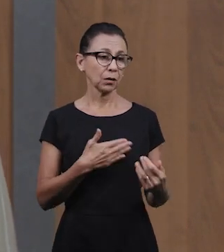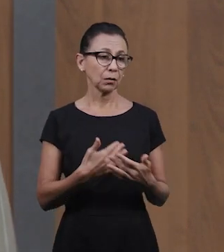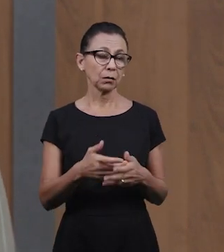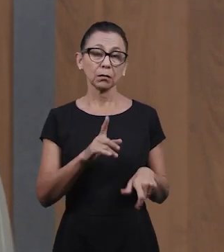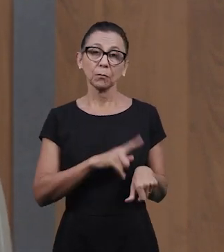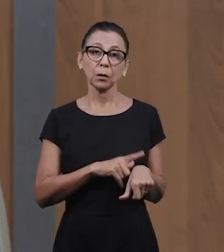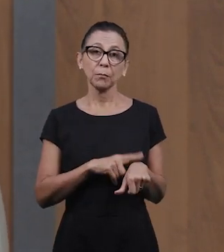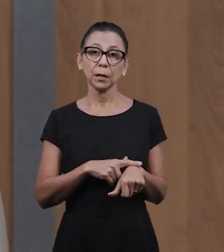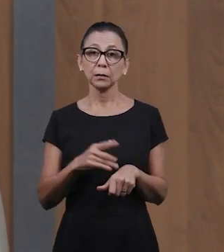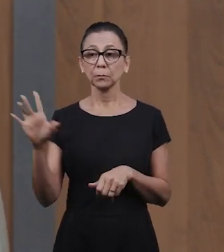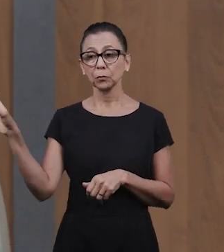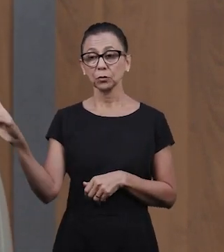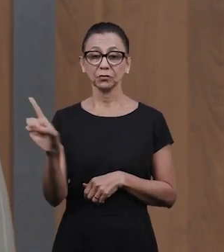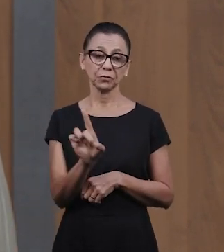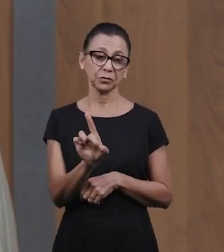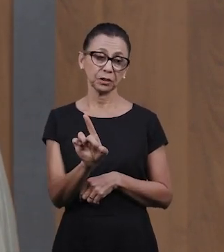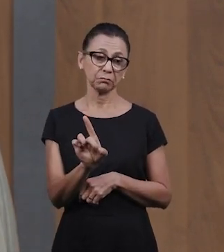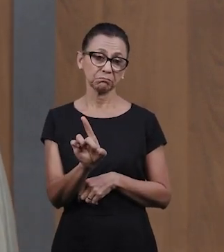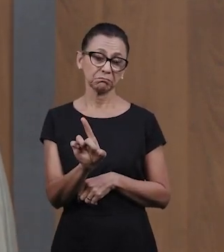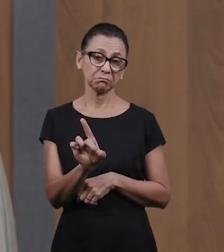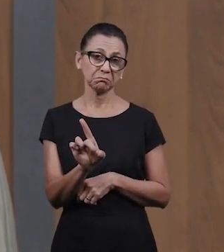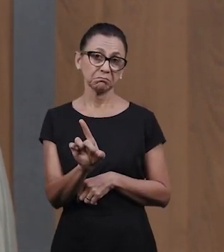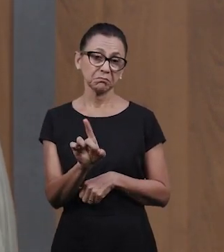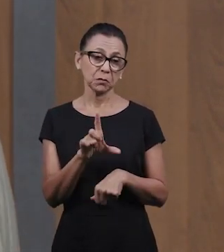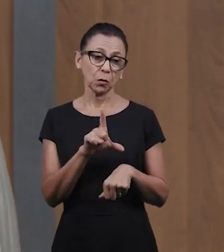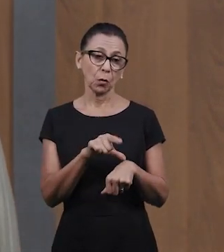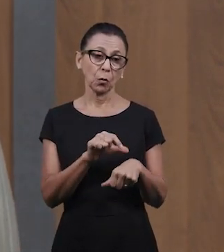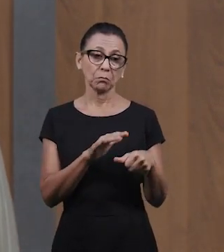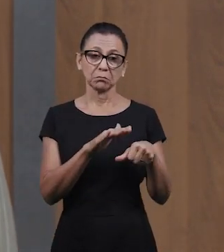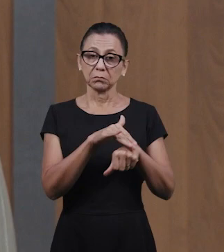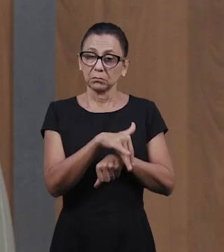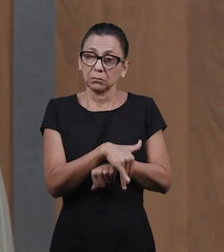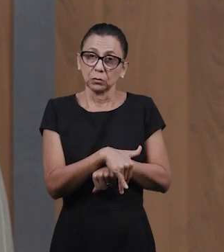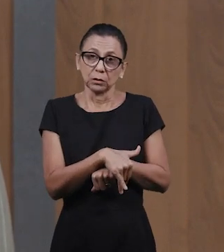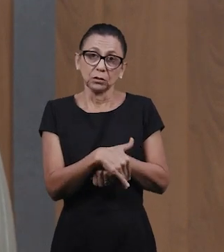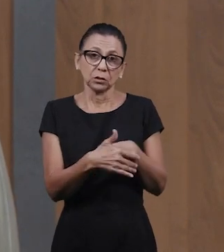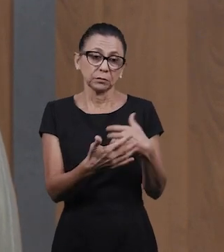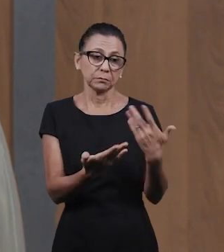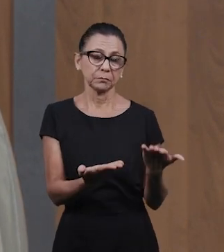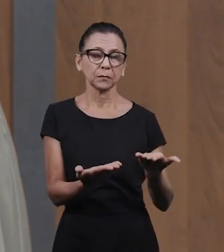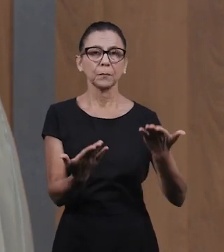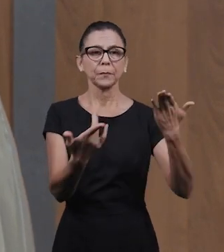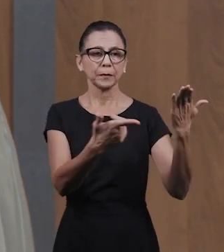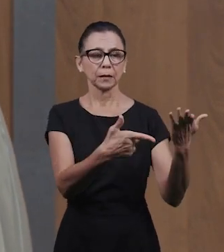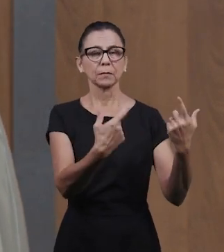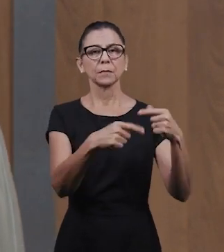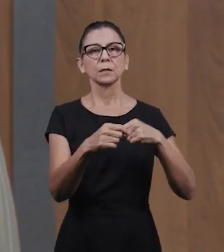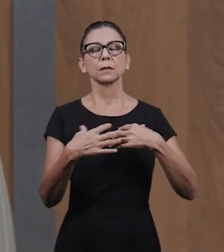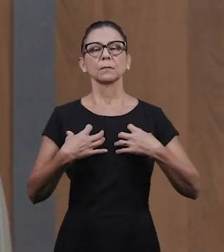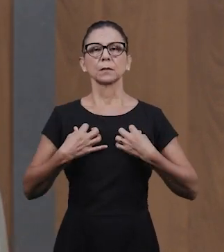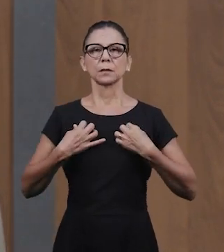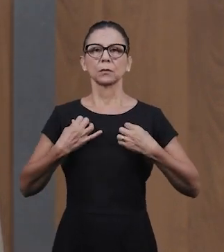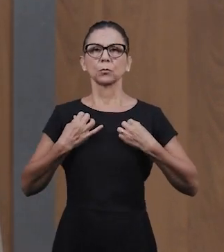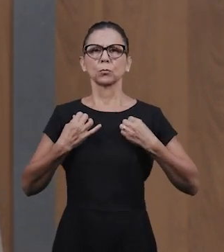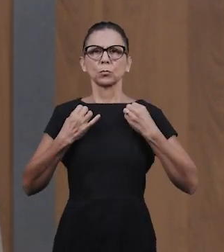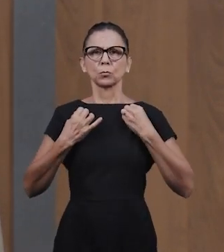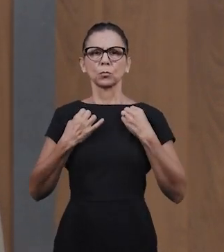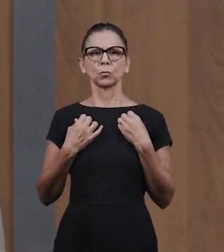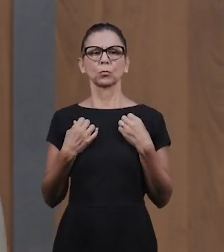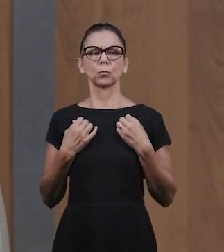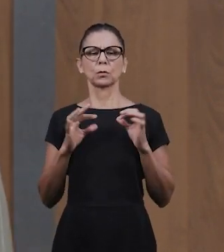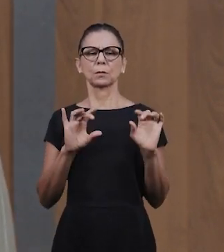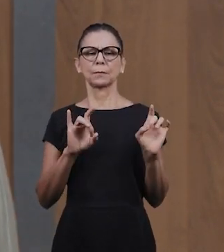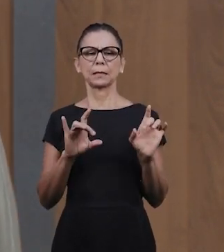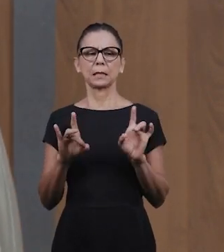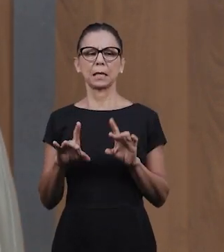pas l'heure qu'il allait arriver. Il pourrait revenir à n'importe quel moment. Il pourrait revenir à n'importe quelle heure de la